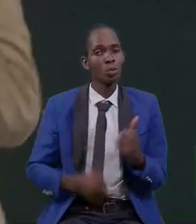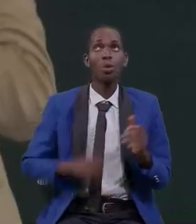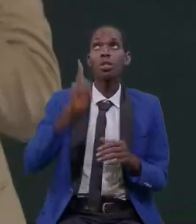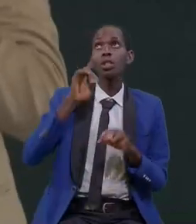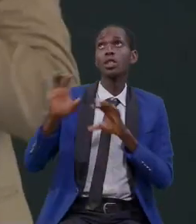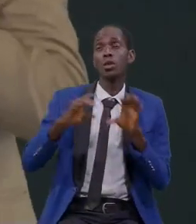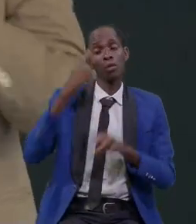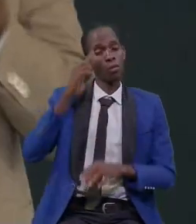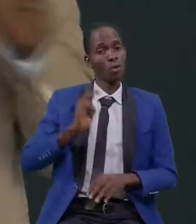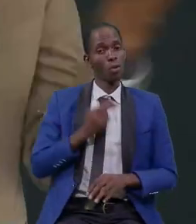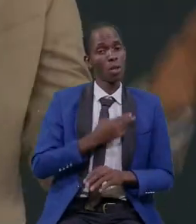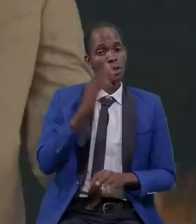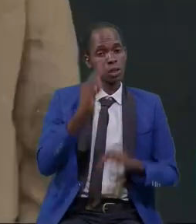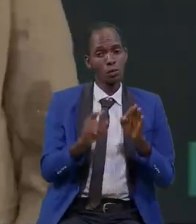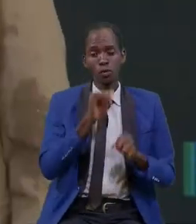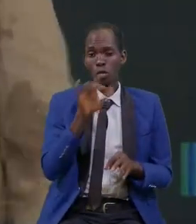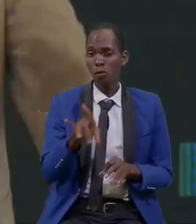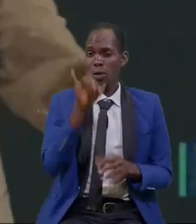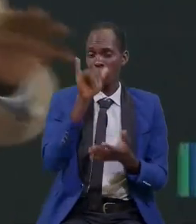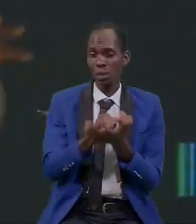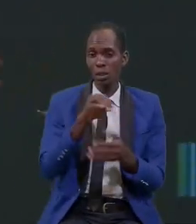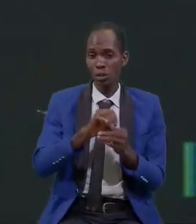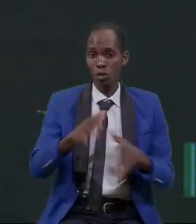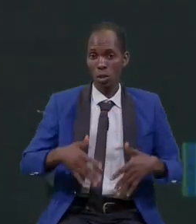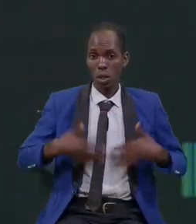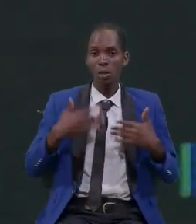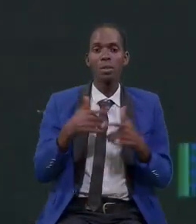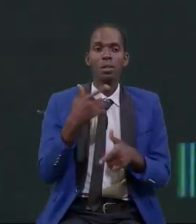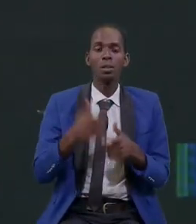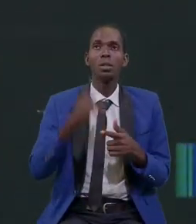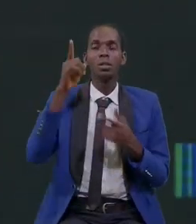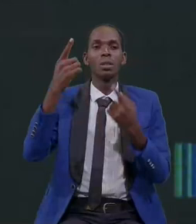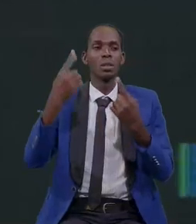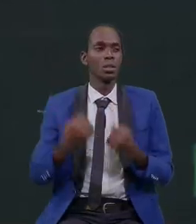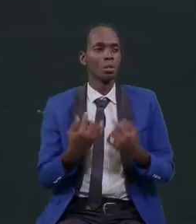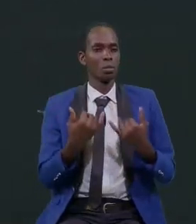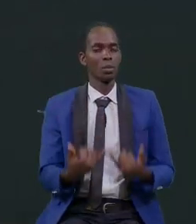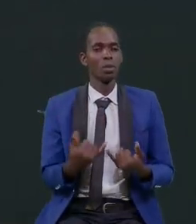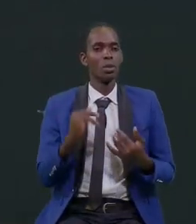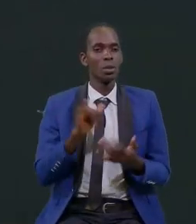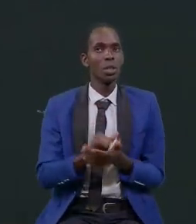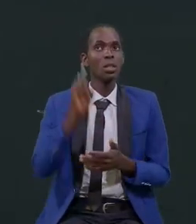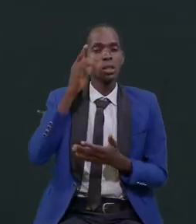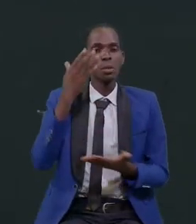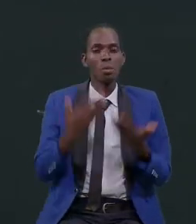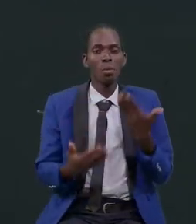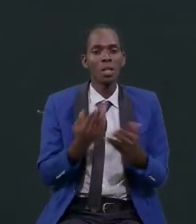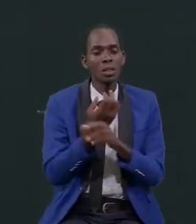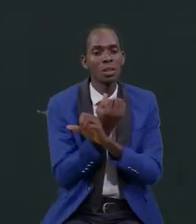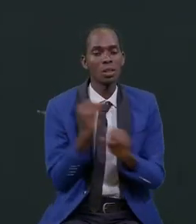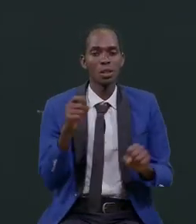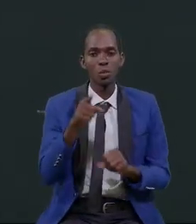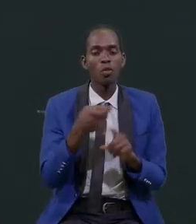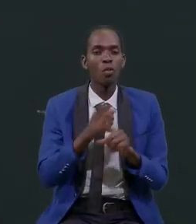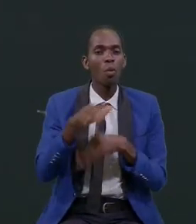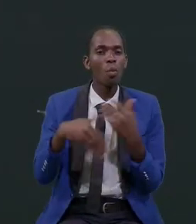dans ta vie, viens à lui aujourd'hui. Il s'est déjà donné pour nous, afin de nous racheter de toute iniquité